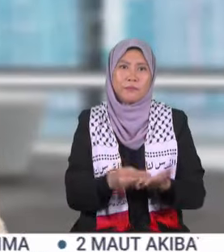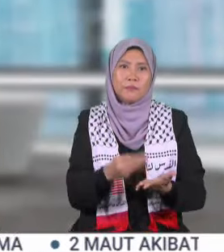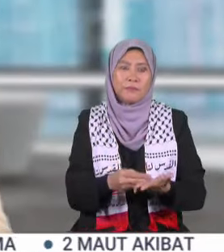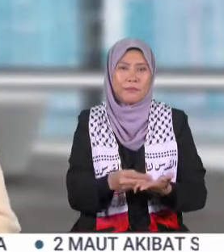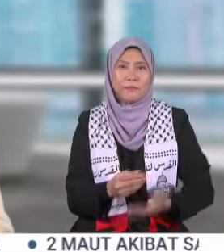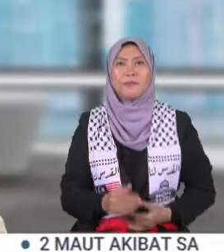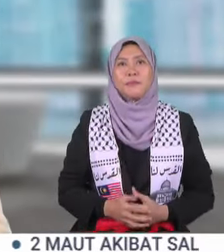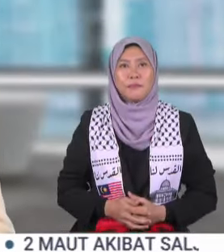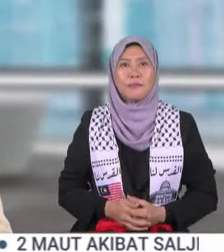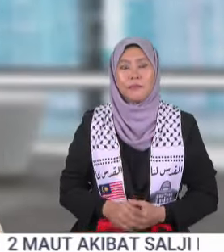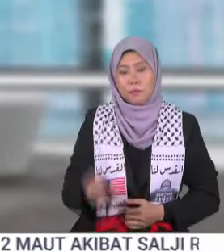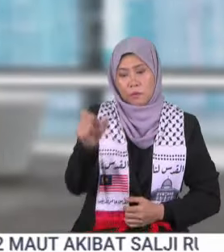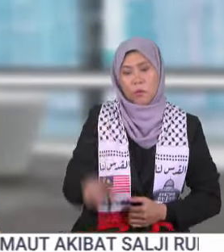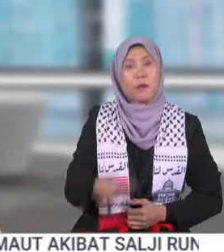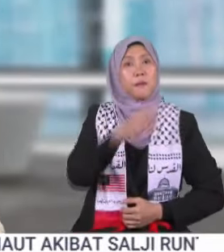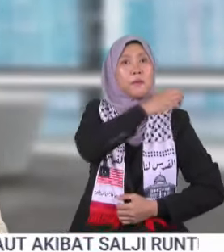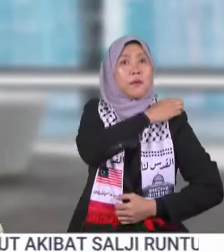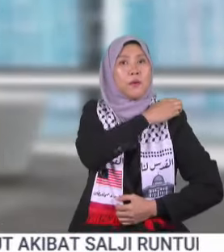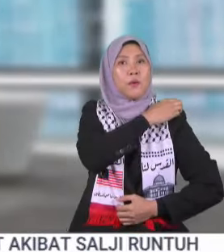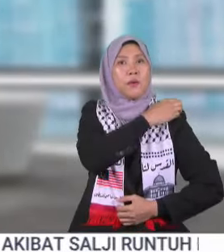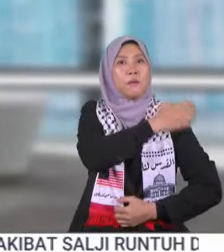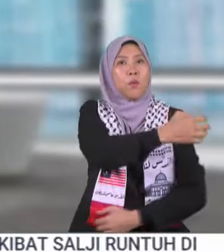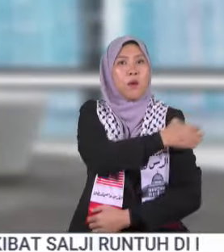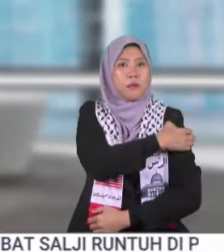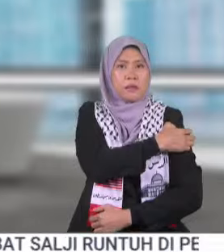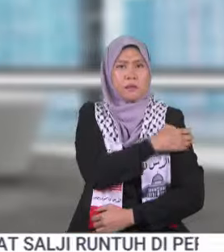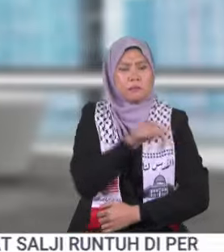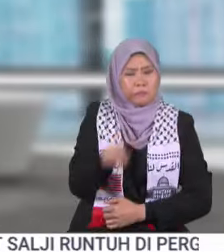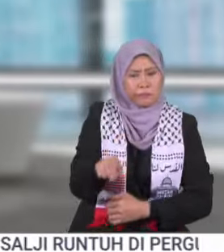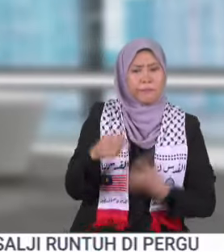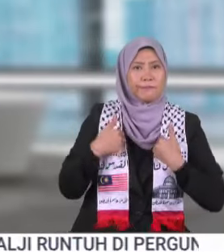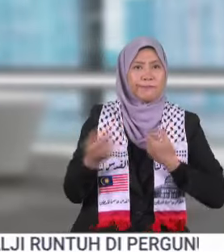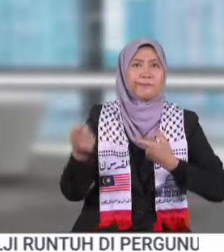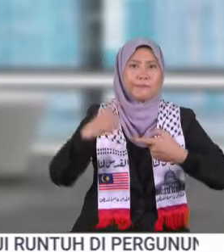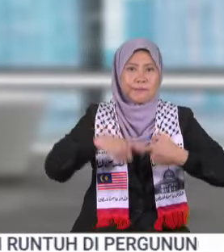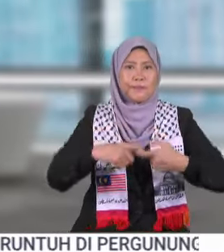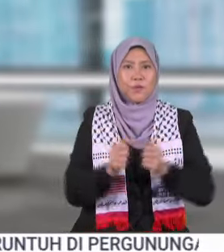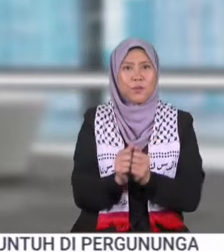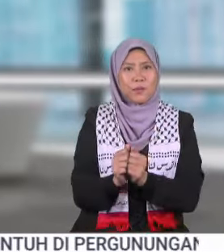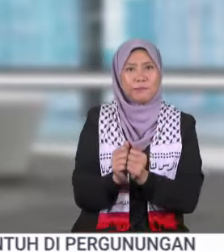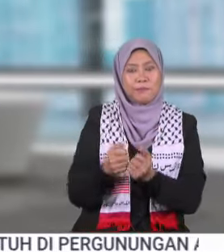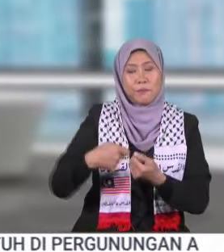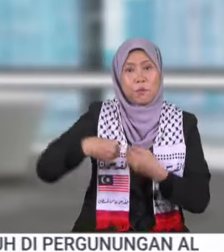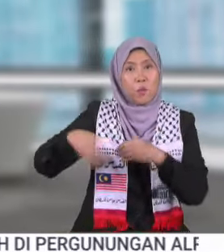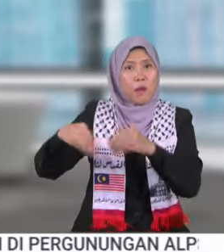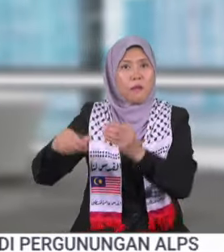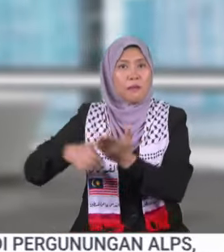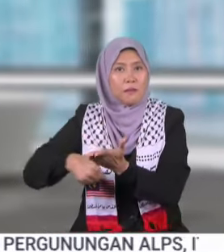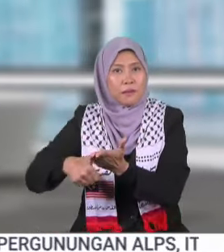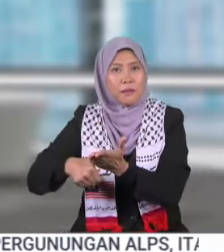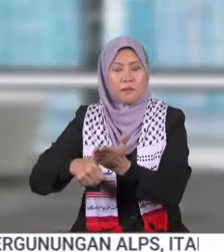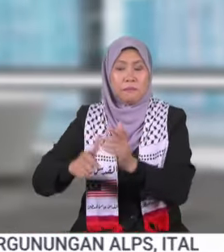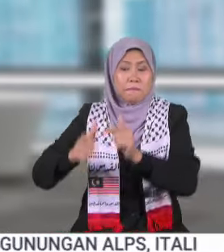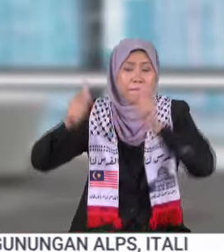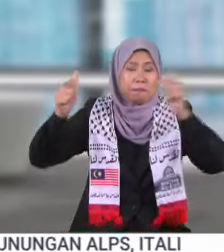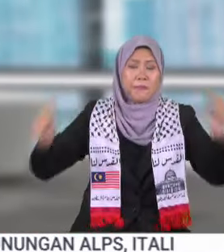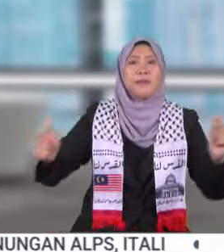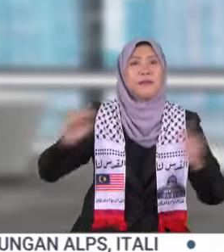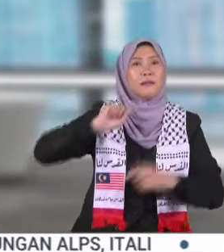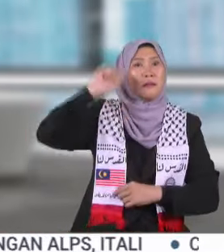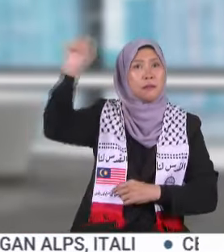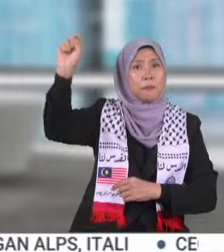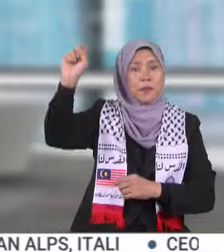ramai seorang pegawai agensi penguatkuasa yang dipercayai mempunyai kaitan dengan sindiket pengedaran dadah terbesar di